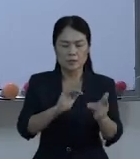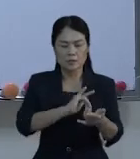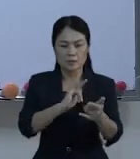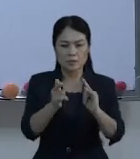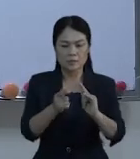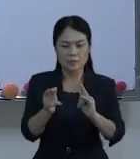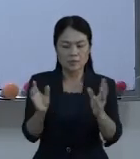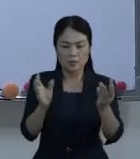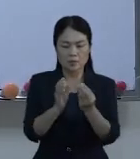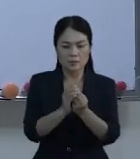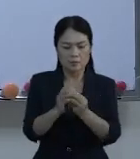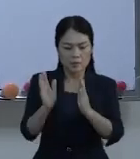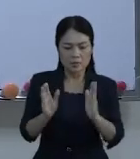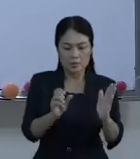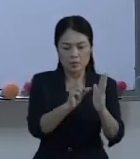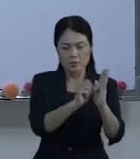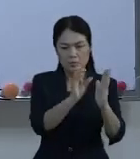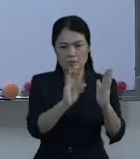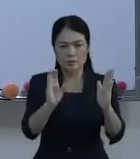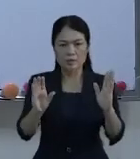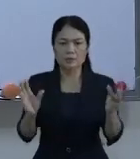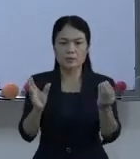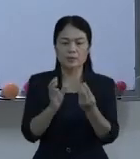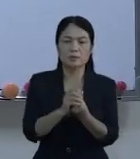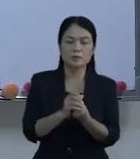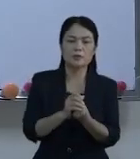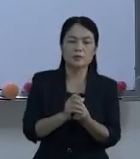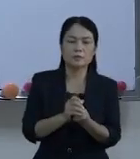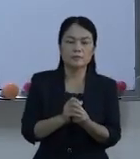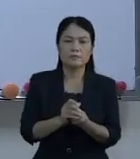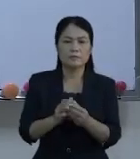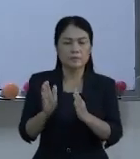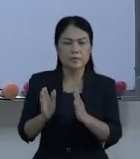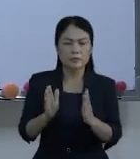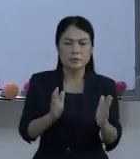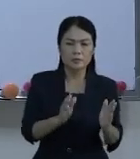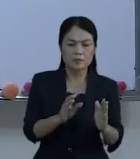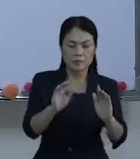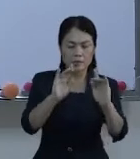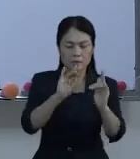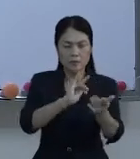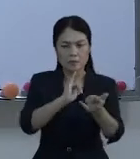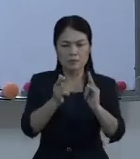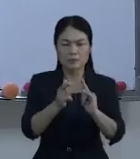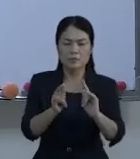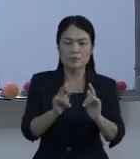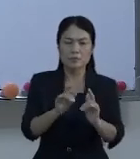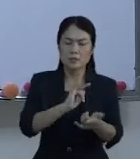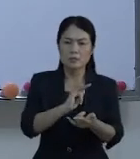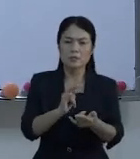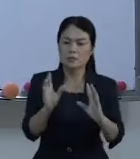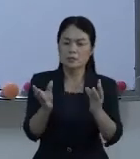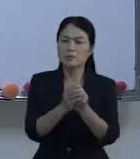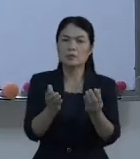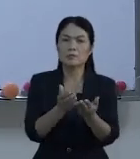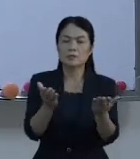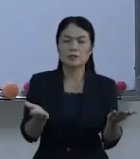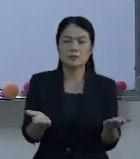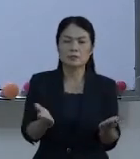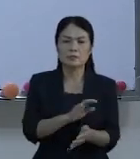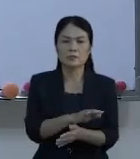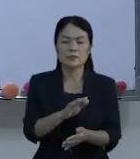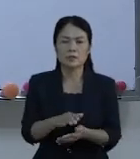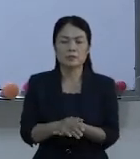nướng riệp một láp chấm chấm nuối là con đấy và cá kê riệp riệp thiệp chấm nuối giang mấy con